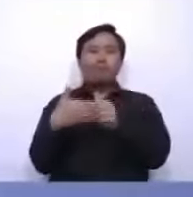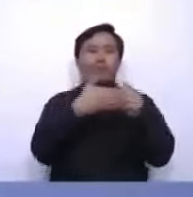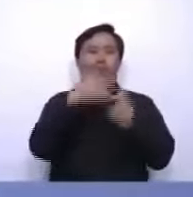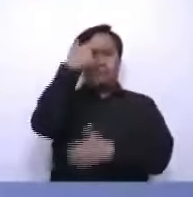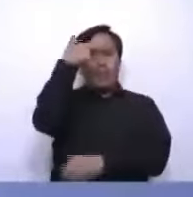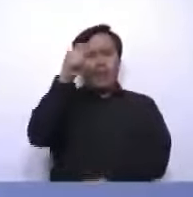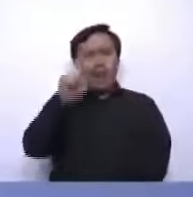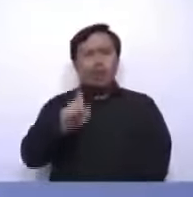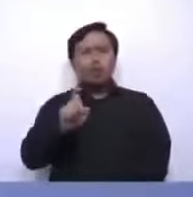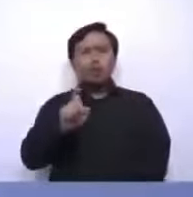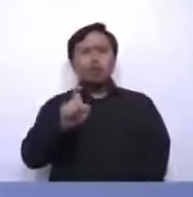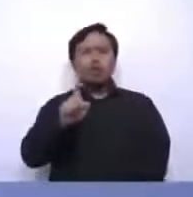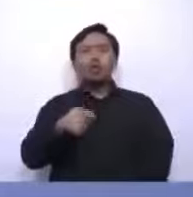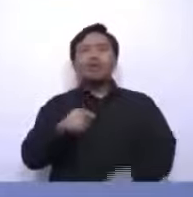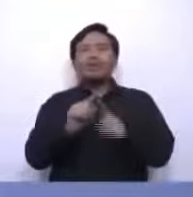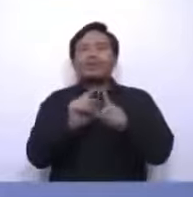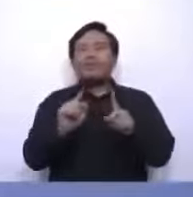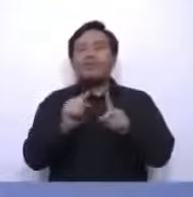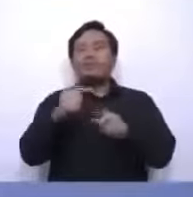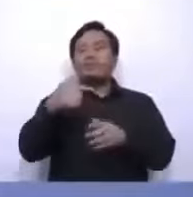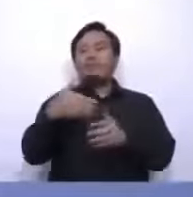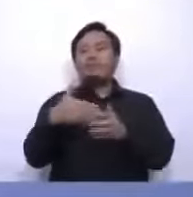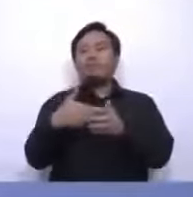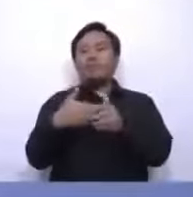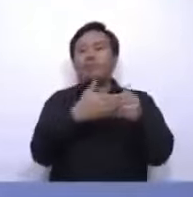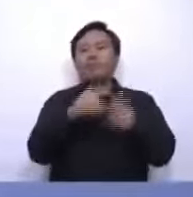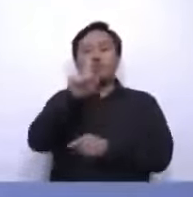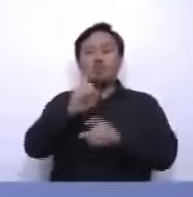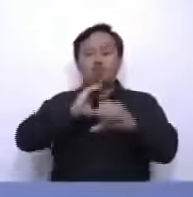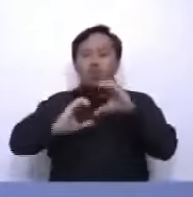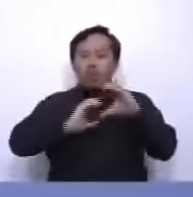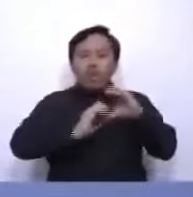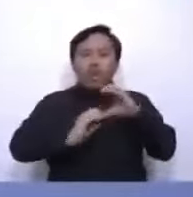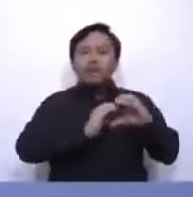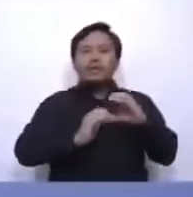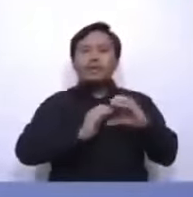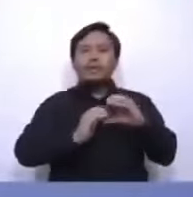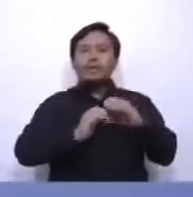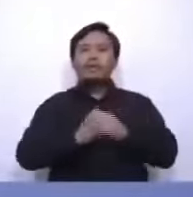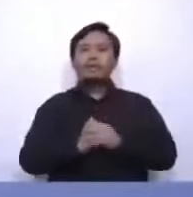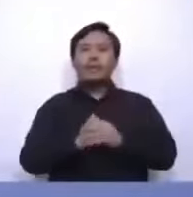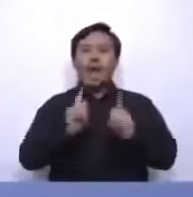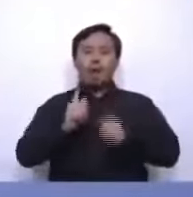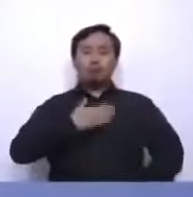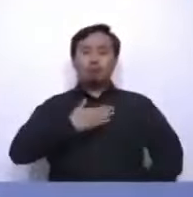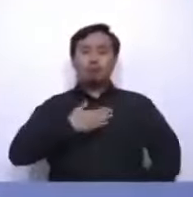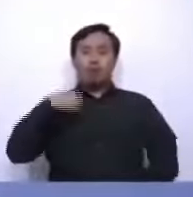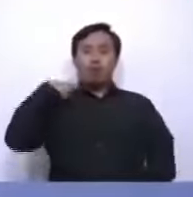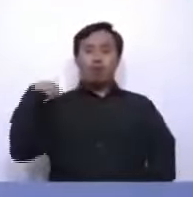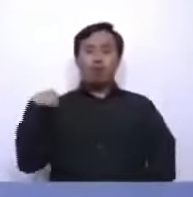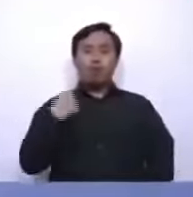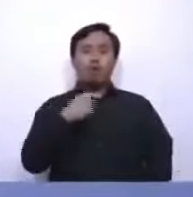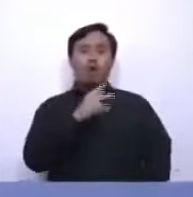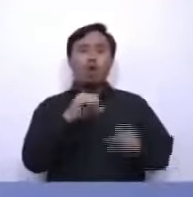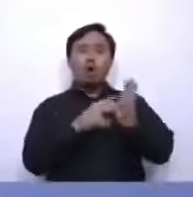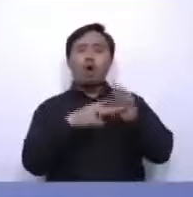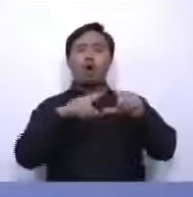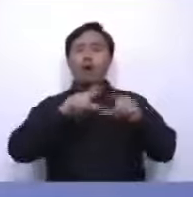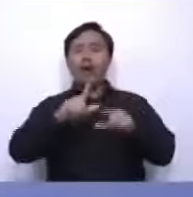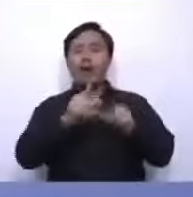cerdas. Tetapi pemimpin yang paling penting adalah membuka ruang komunikasi. Andaikan aku jadi gubernur, Ronald jadi wakil gubernur,